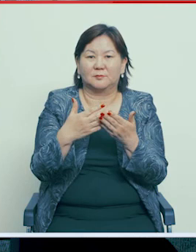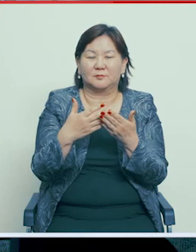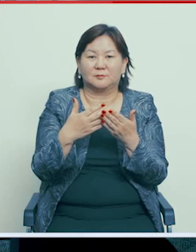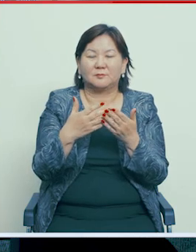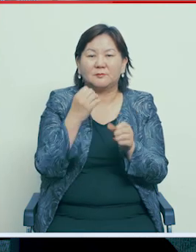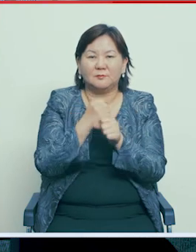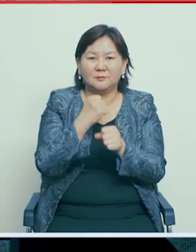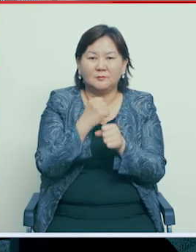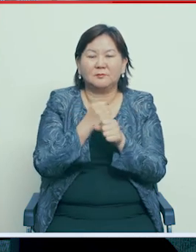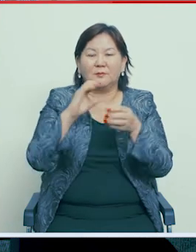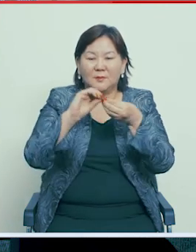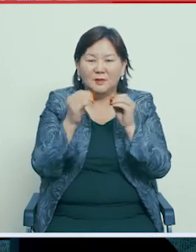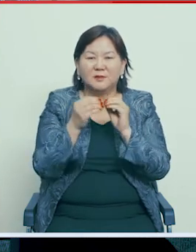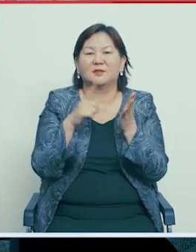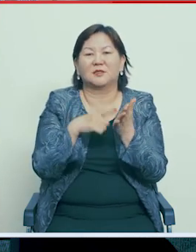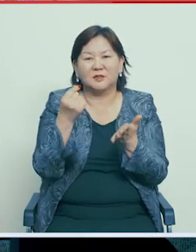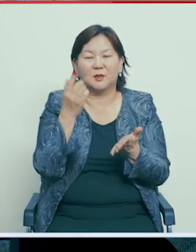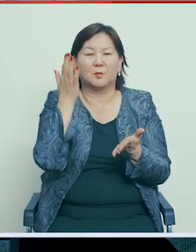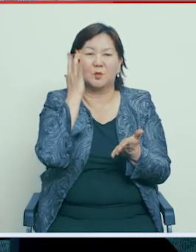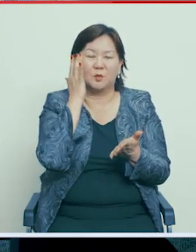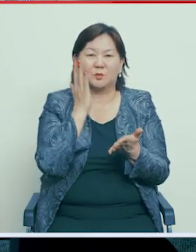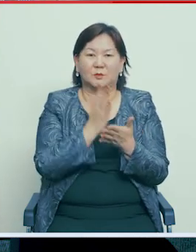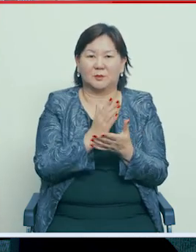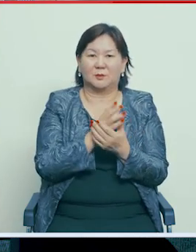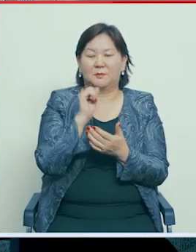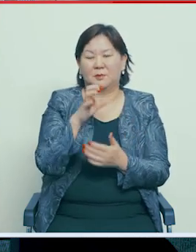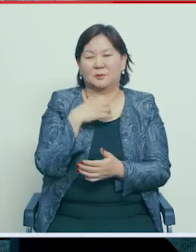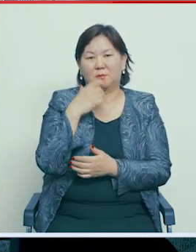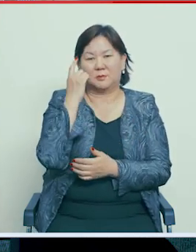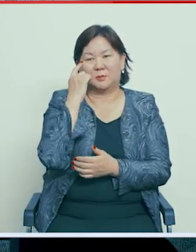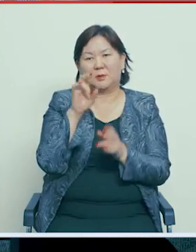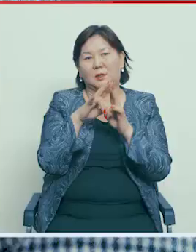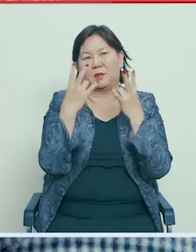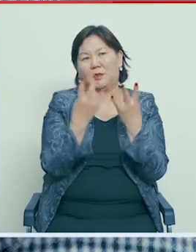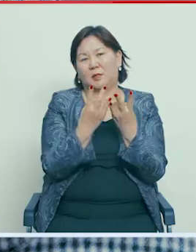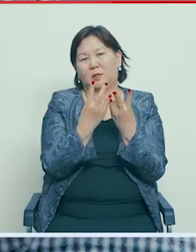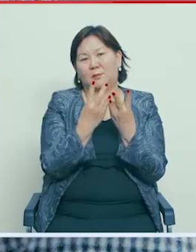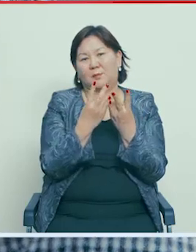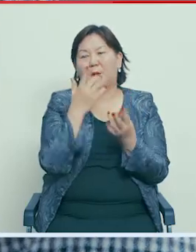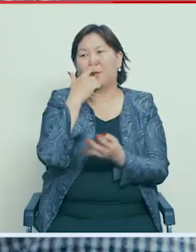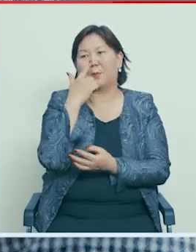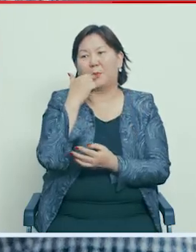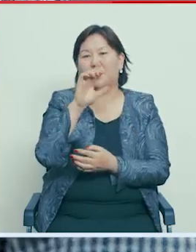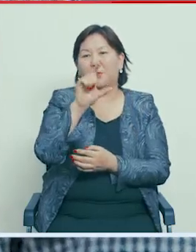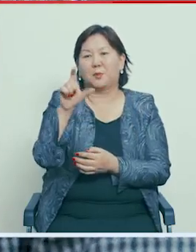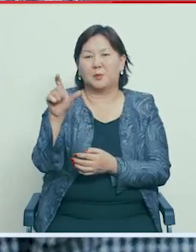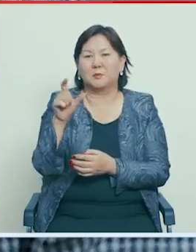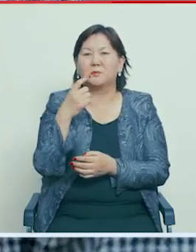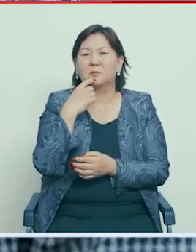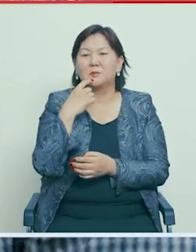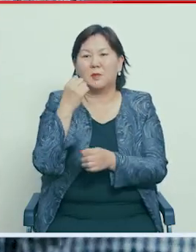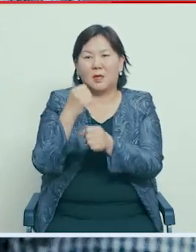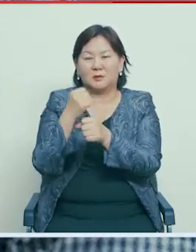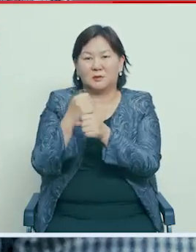бас нэлээд ажил хийх хэрэгтэй юм болов. Тэгэл би бас ингээд боддог хөө нийгэмд одоо ингээд эрүүл хүүхдүүдийн дунд ийм ажил